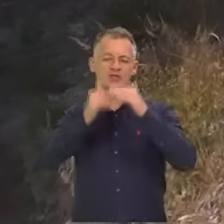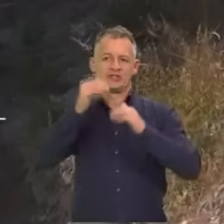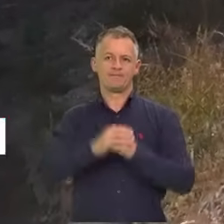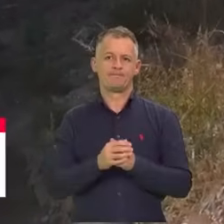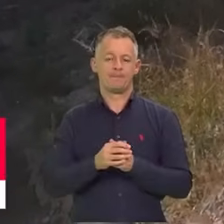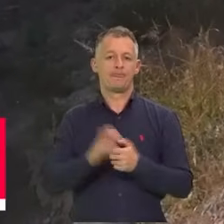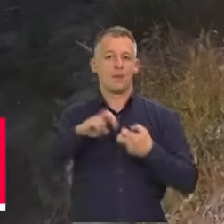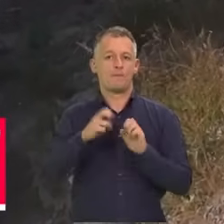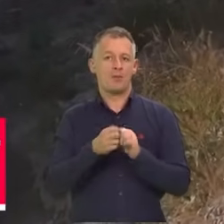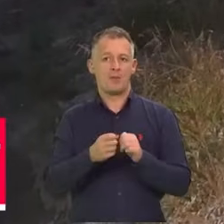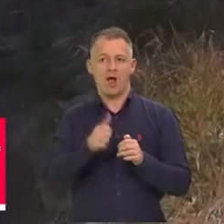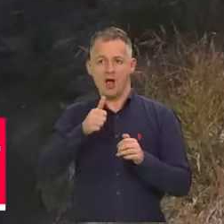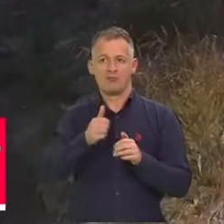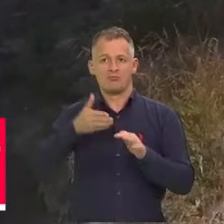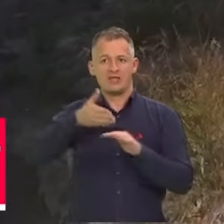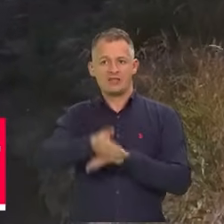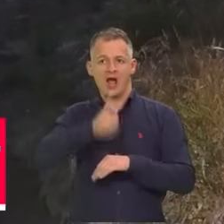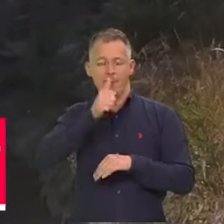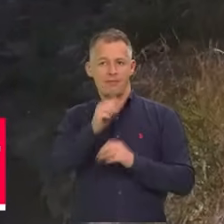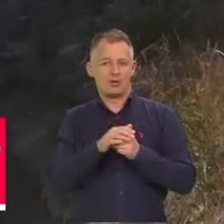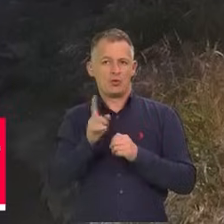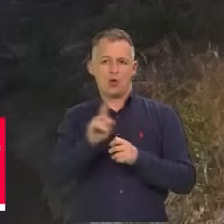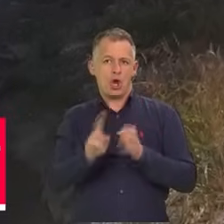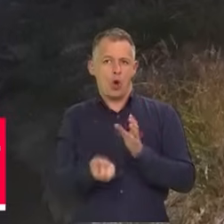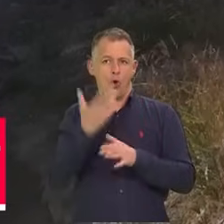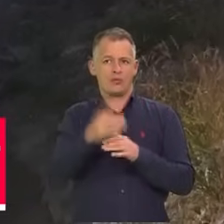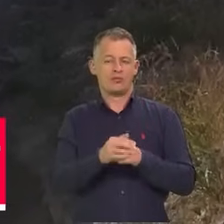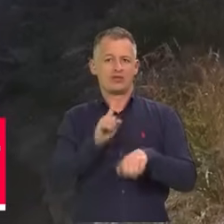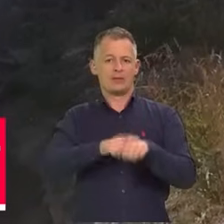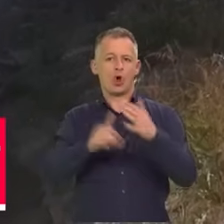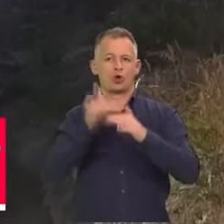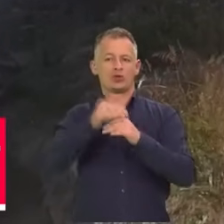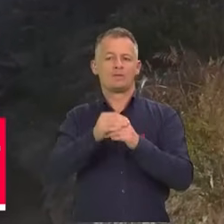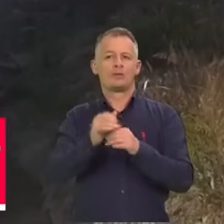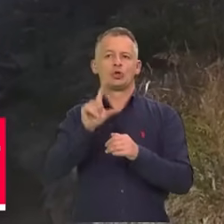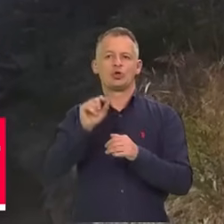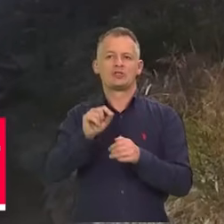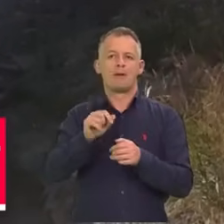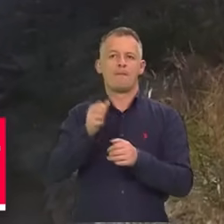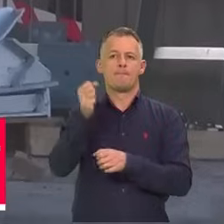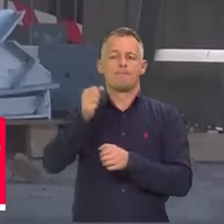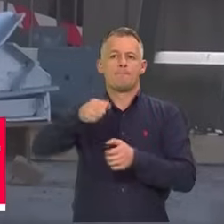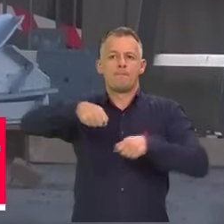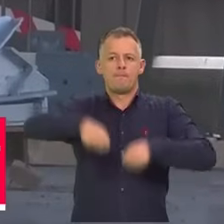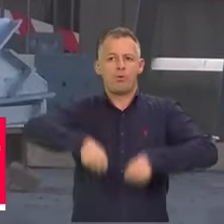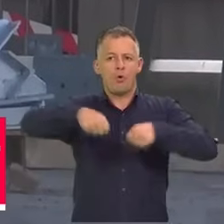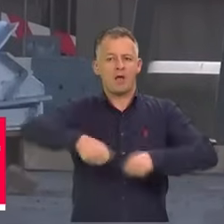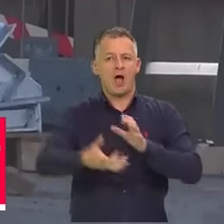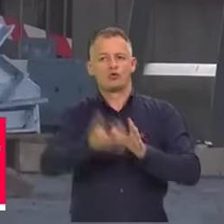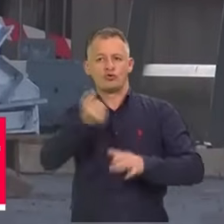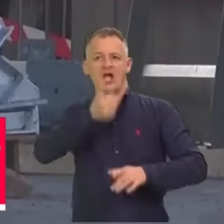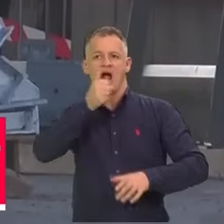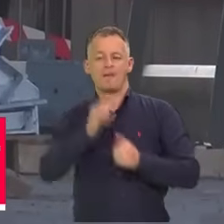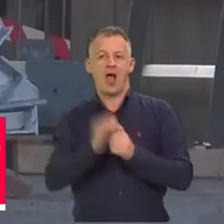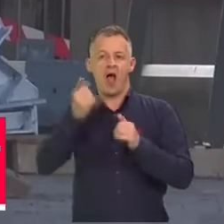Problema infiltrațiilor nu este nouă la podul de la Brăila. În timpul construcției, peste 20 de pompe au scos apă din sol. Acum aceste infiltrații au creat microfisuri